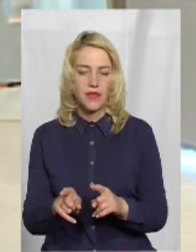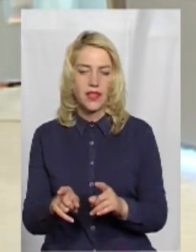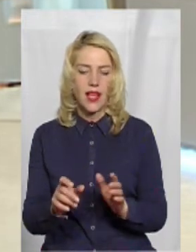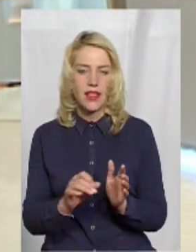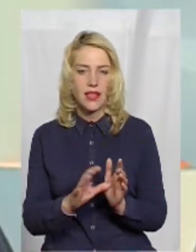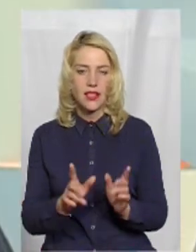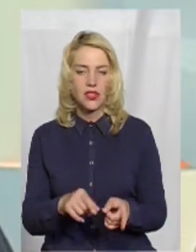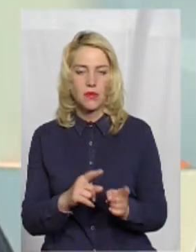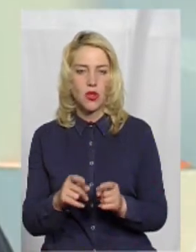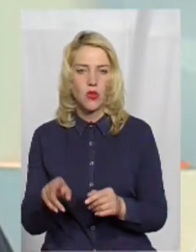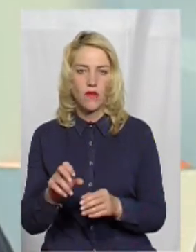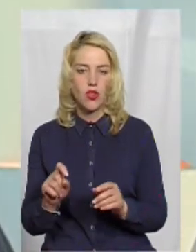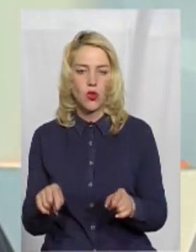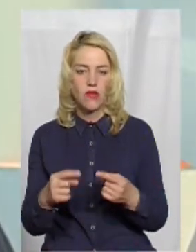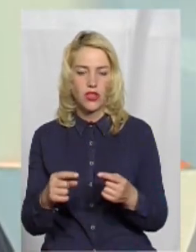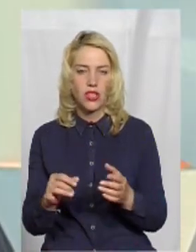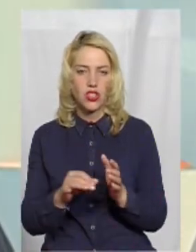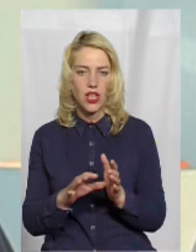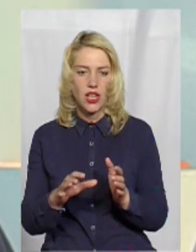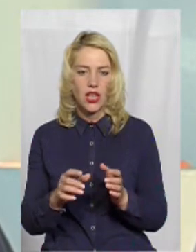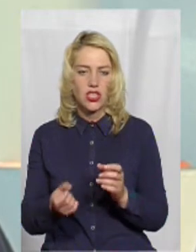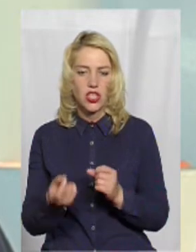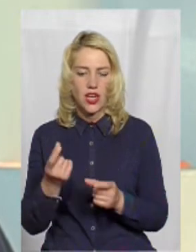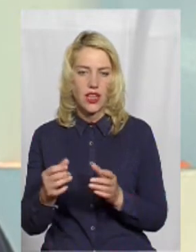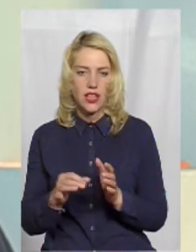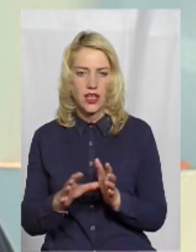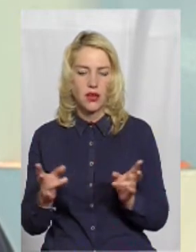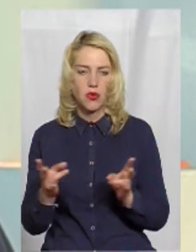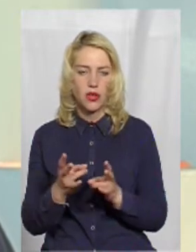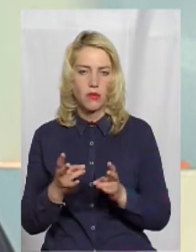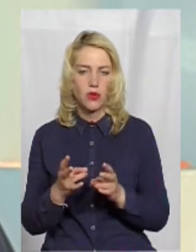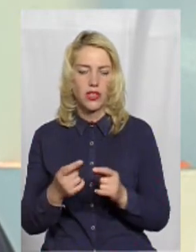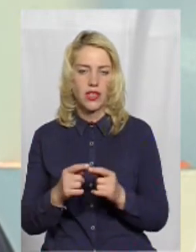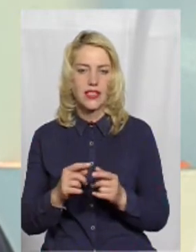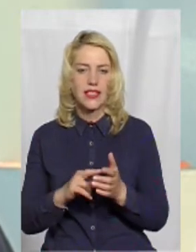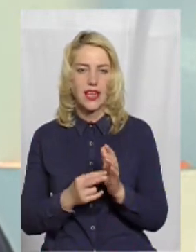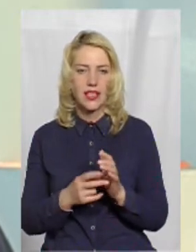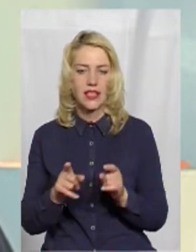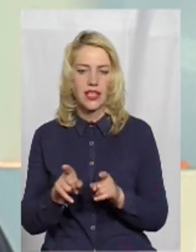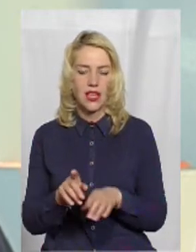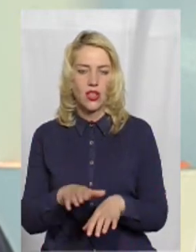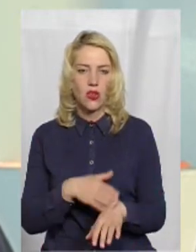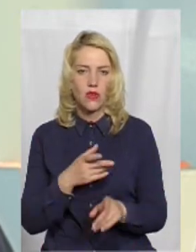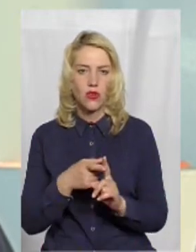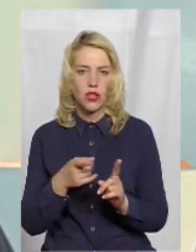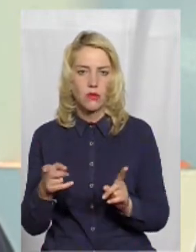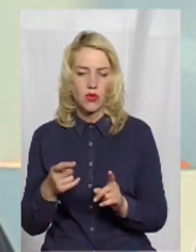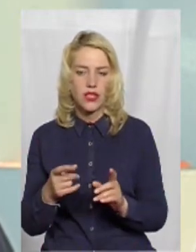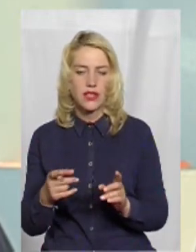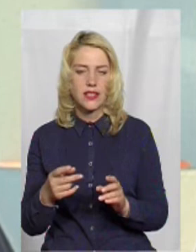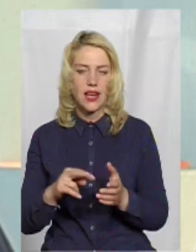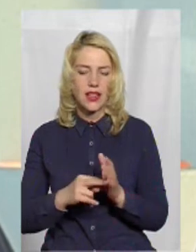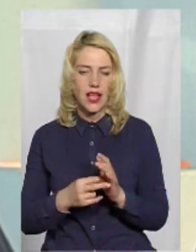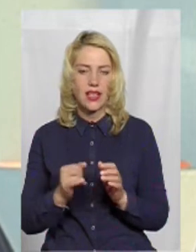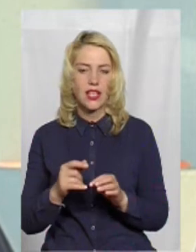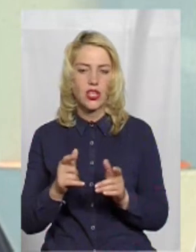енергетичний перехід до відновних джерел енергії потребує довготермінових стратегій. І такі довготермінові стратегії спільні і